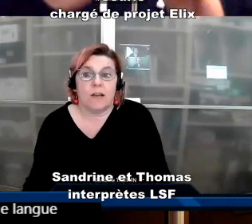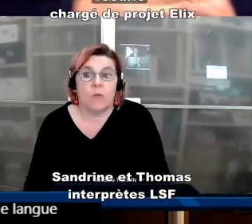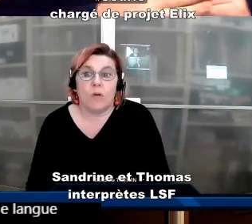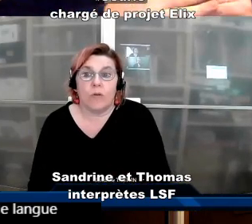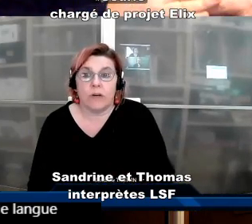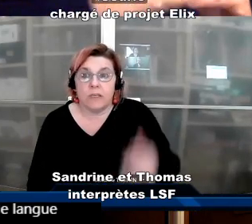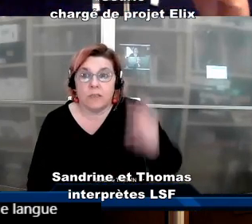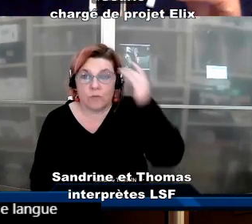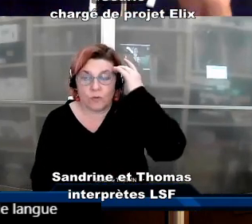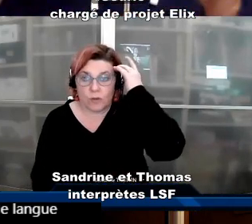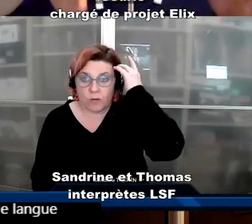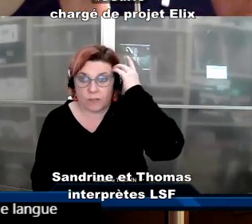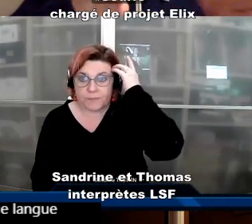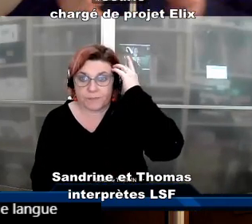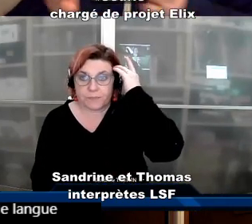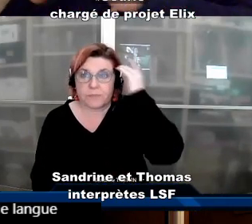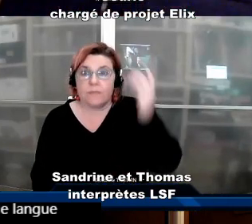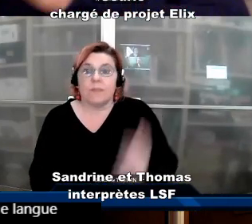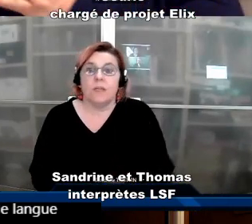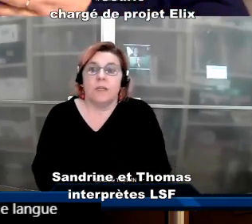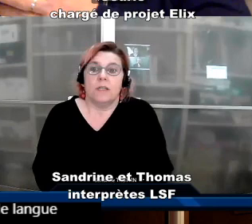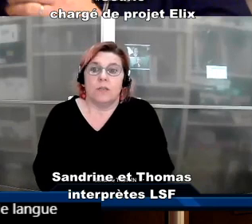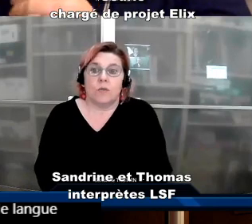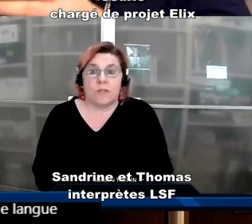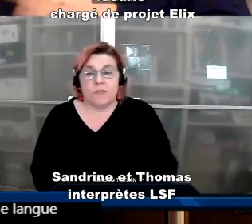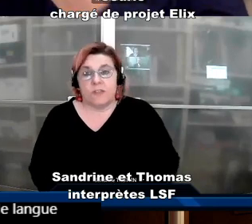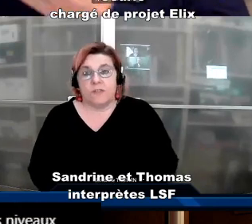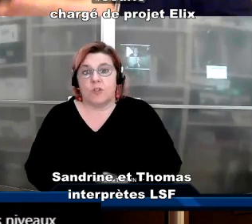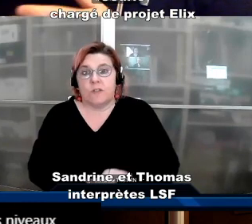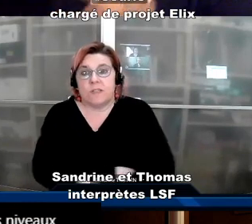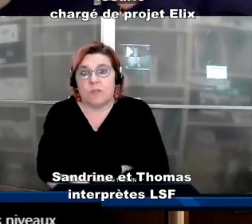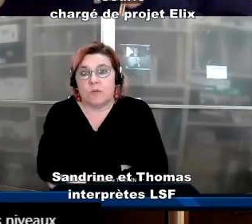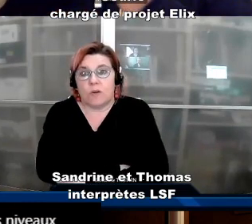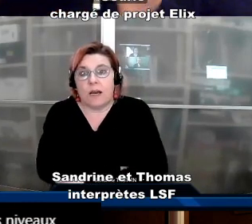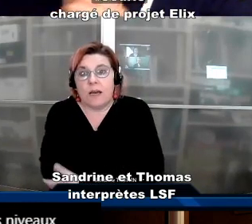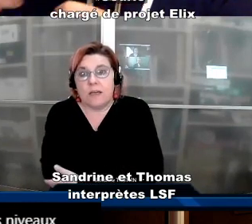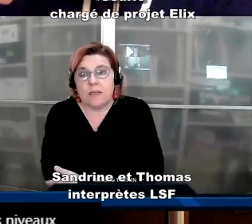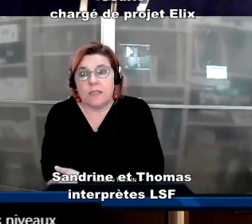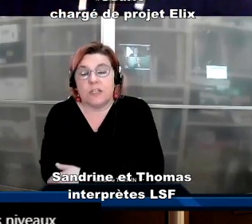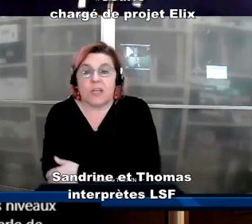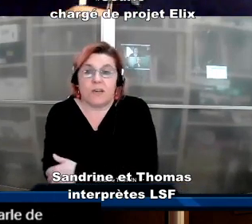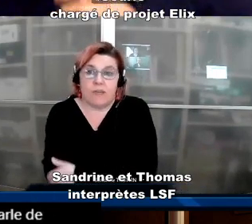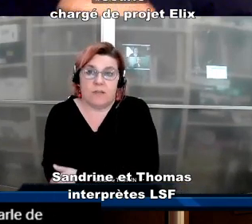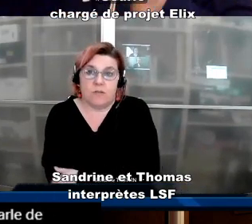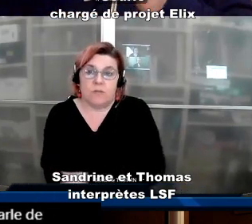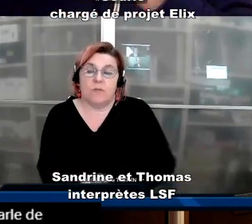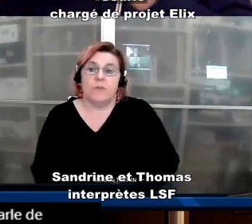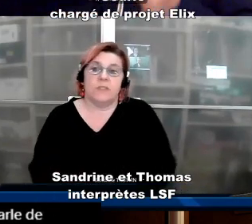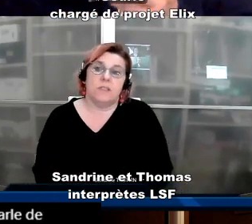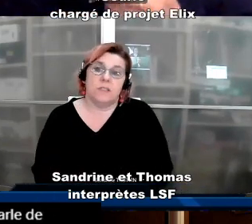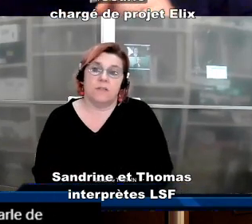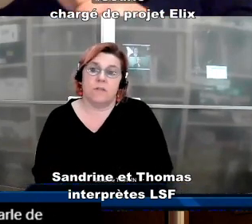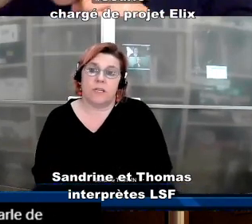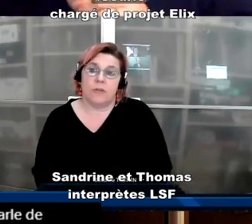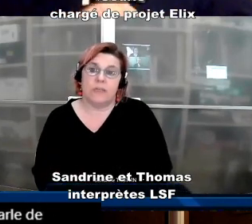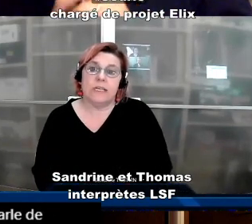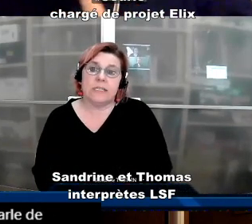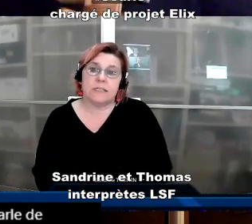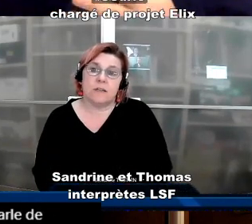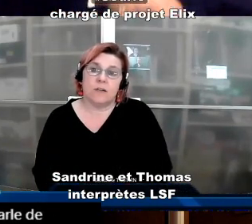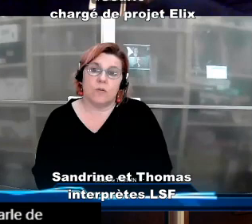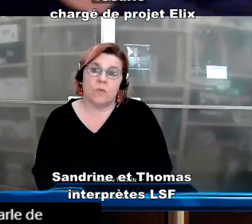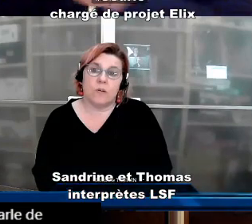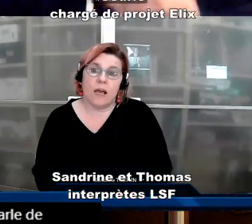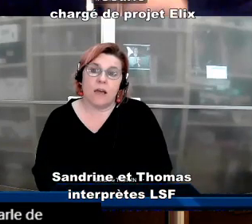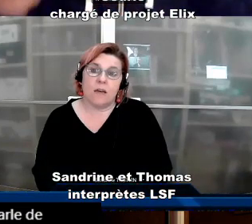prenez l'allemand, l'anglais ou d'autres langues. Donc, effectivement, je donne ces cours-là et je travaille aussi dans le cadre